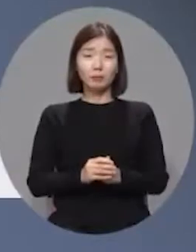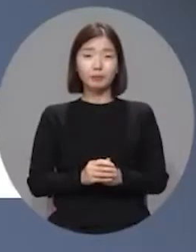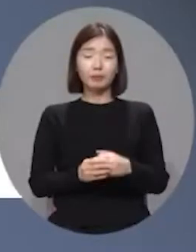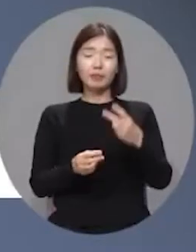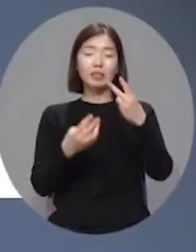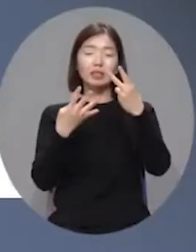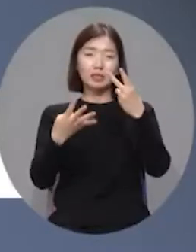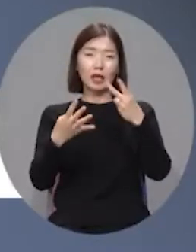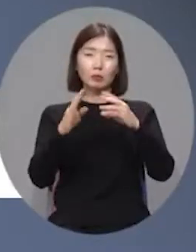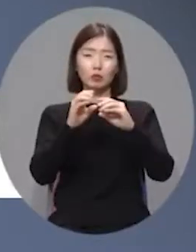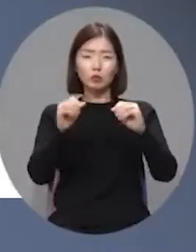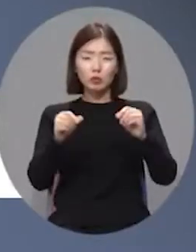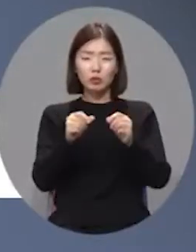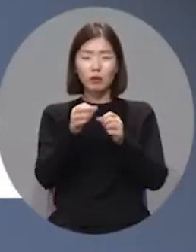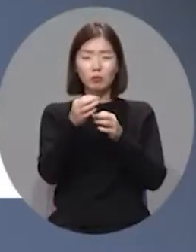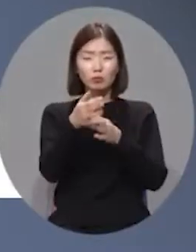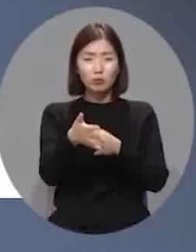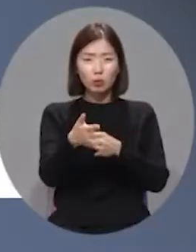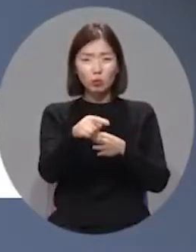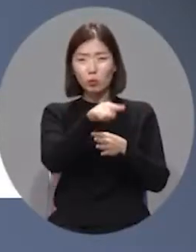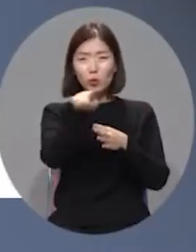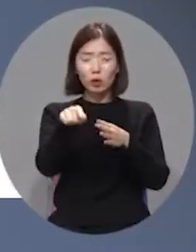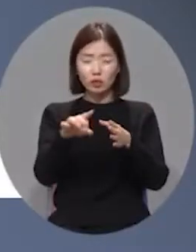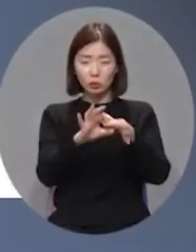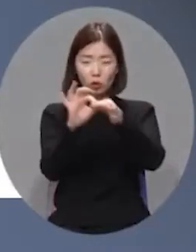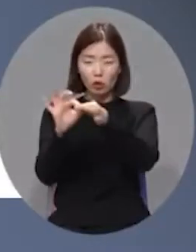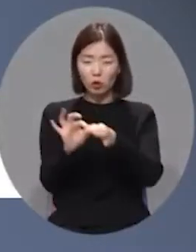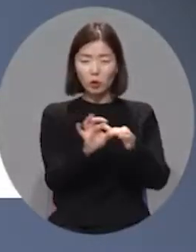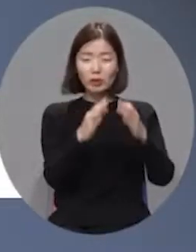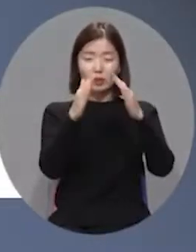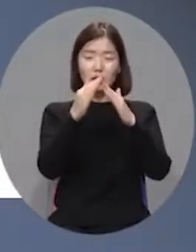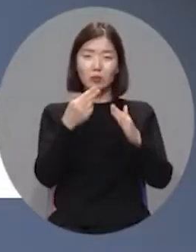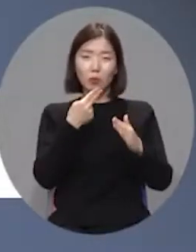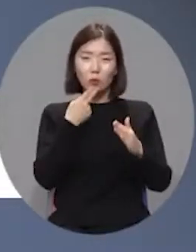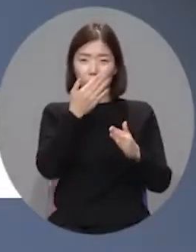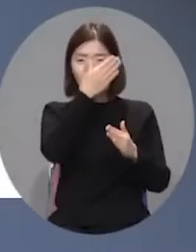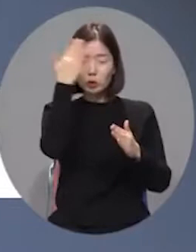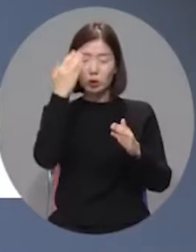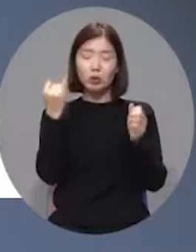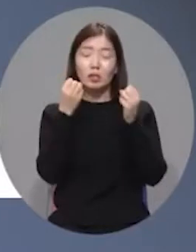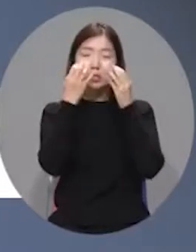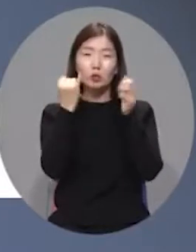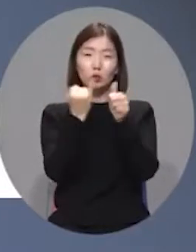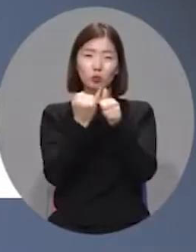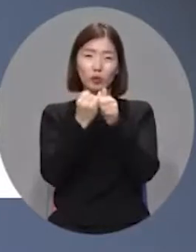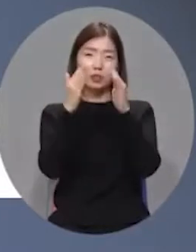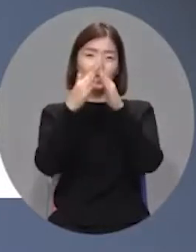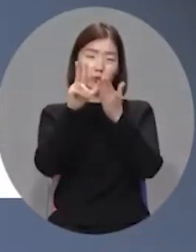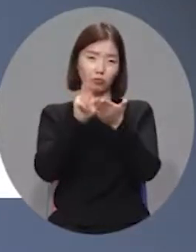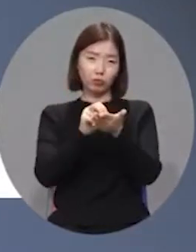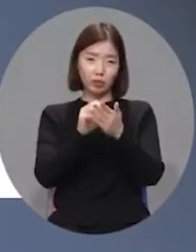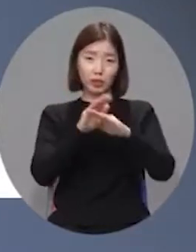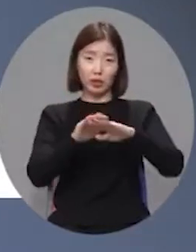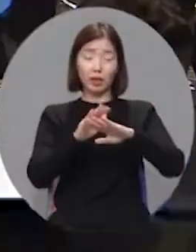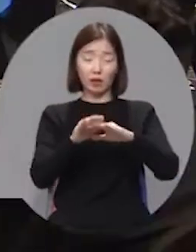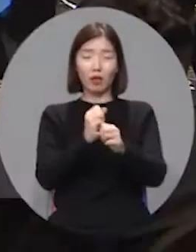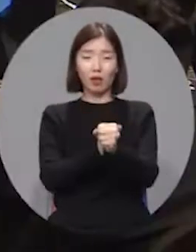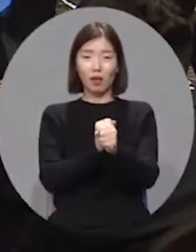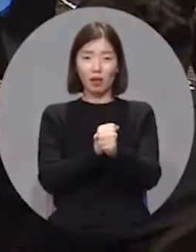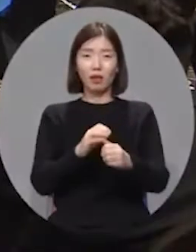대책에 누구나 집 프로젝트를 결합하여 무주택자, 청년 신혼부부들의 집 문제를 해결해